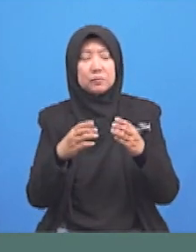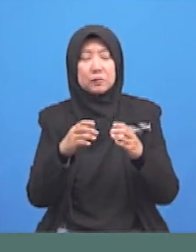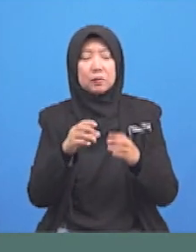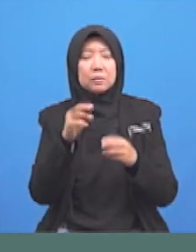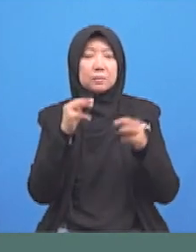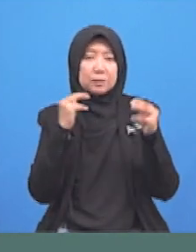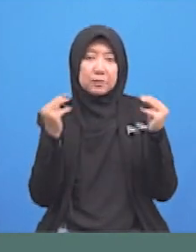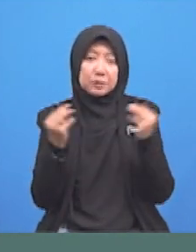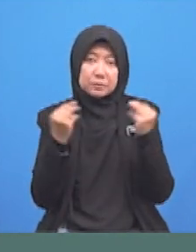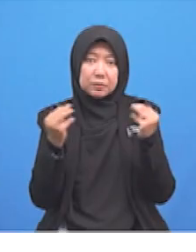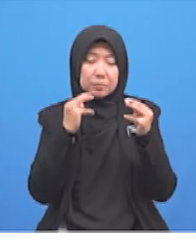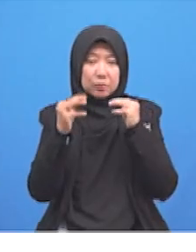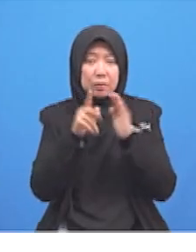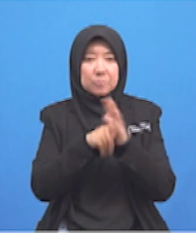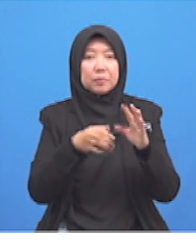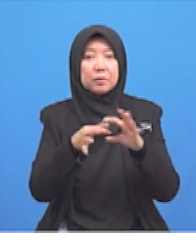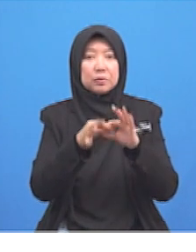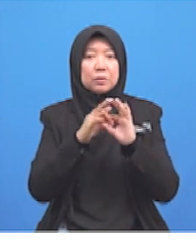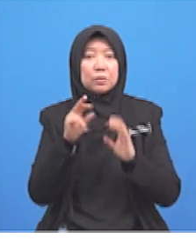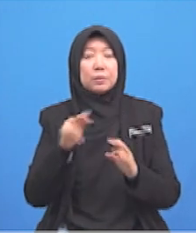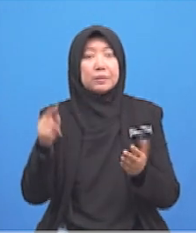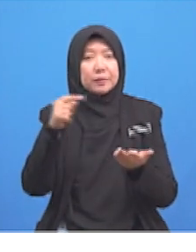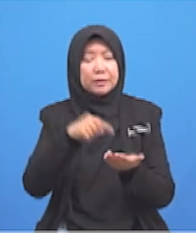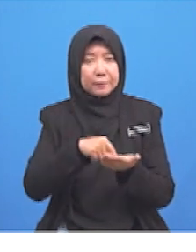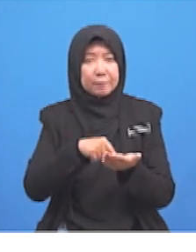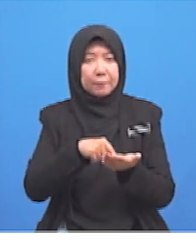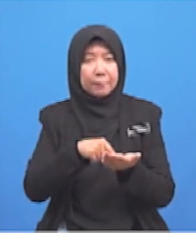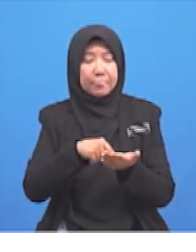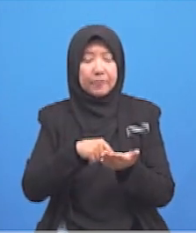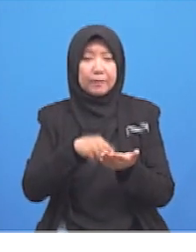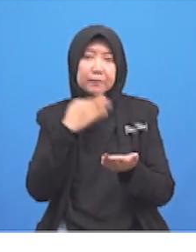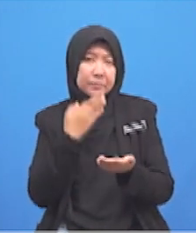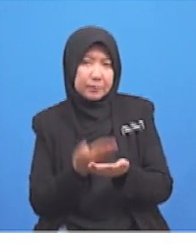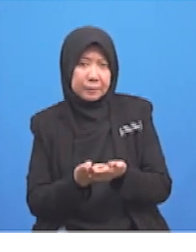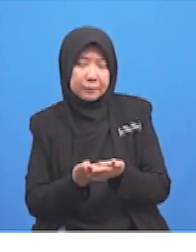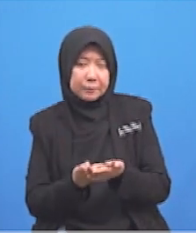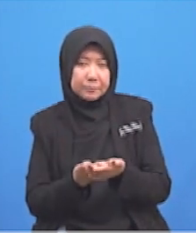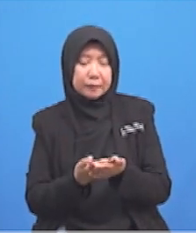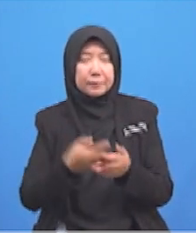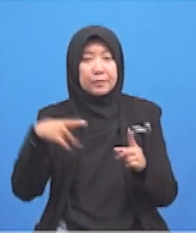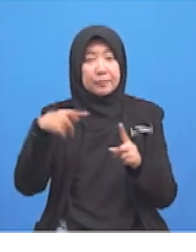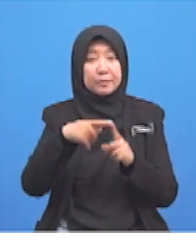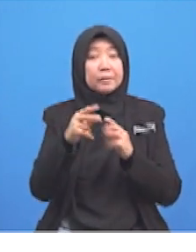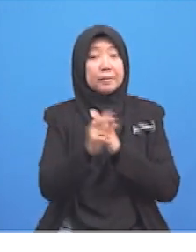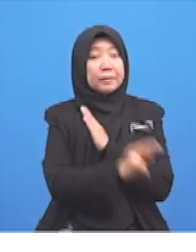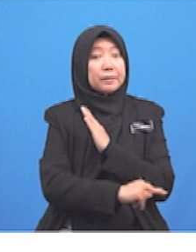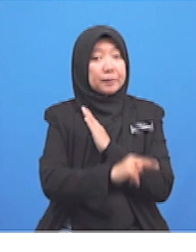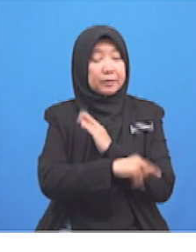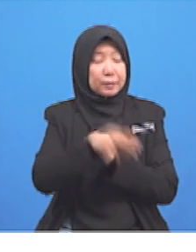Mesyuarat Persekutuan ini. Adakah ia memberikan kebaikan kepada Negeri-Negeri Melayu